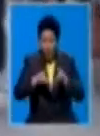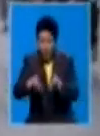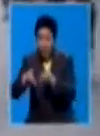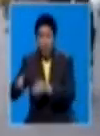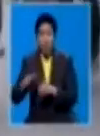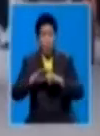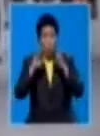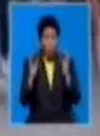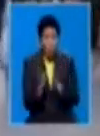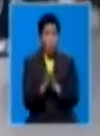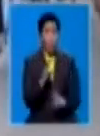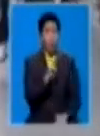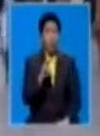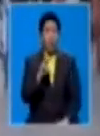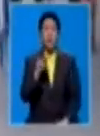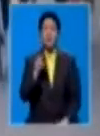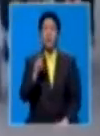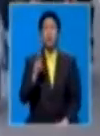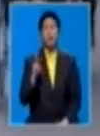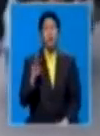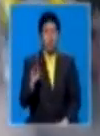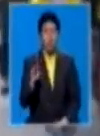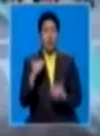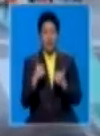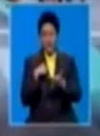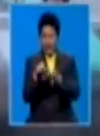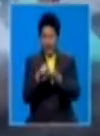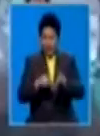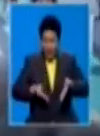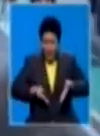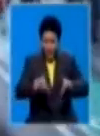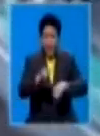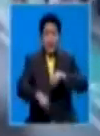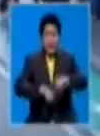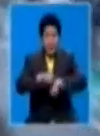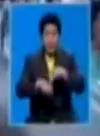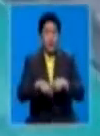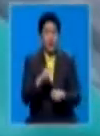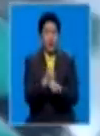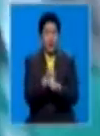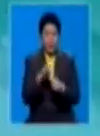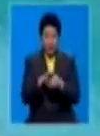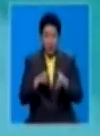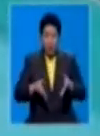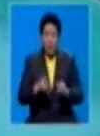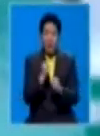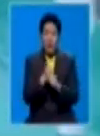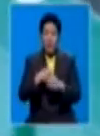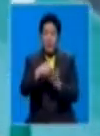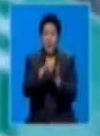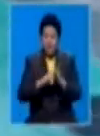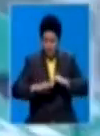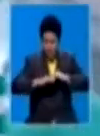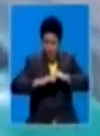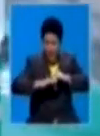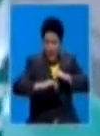าง232กิโลเมตรสำหรับการดำเนินการปรับปรุงเส้นทางจักรยานดังกล่าวเป็นการปรับปรุงด้านกายภาพเช่นปรับผิวจราจรให้มีความ